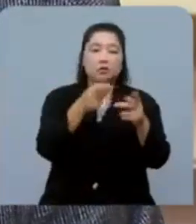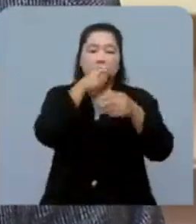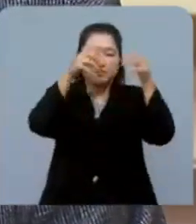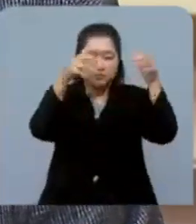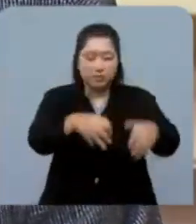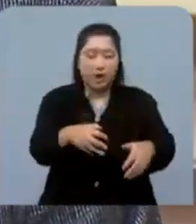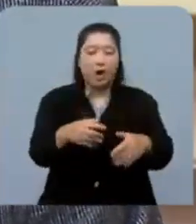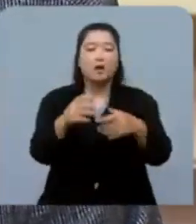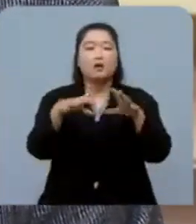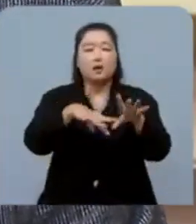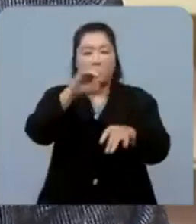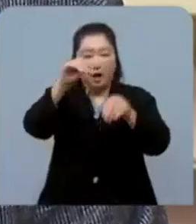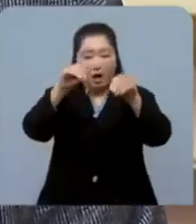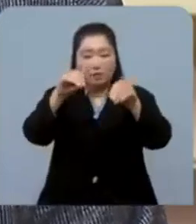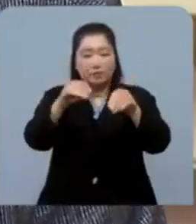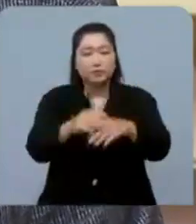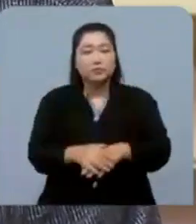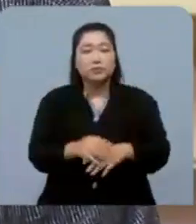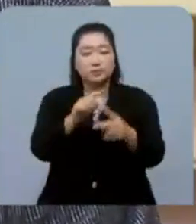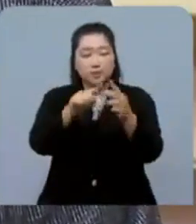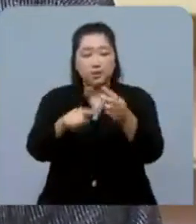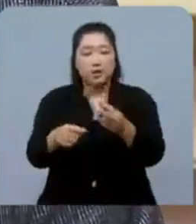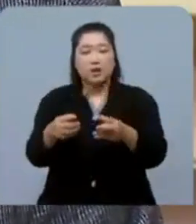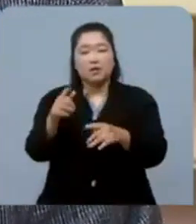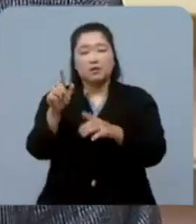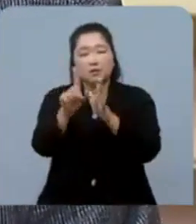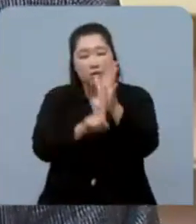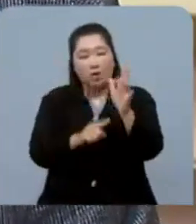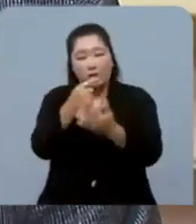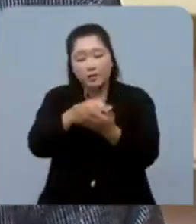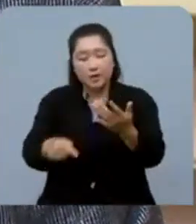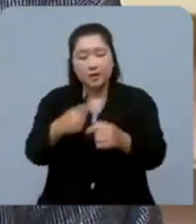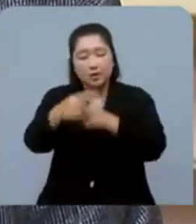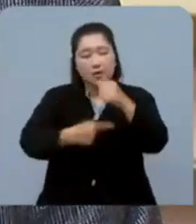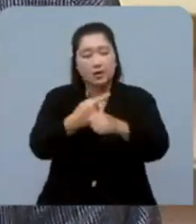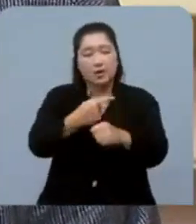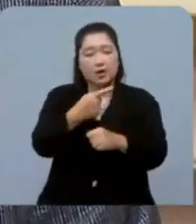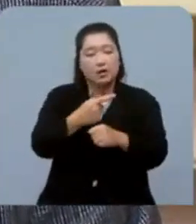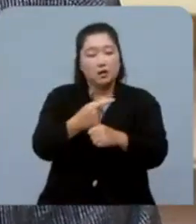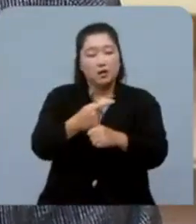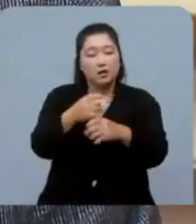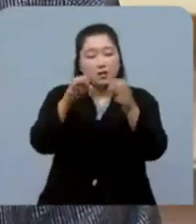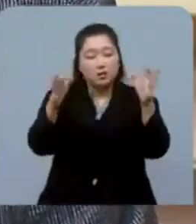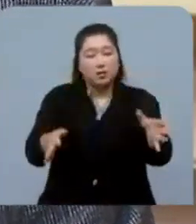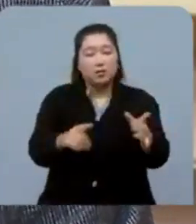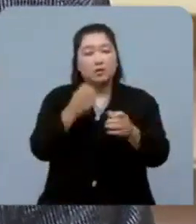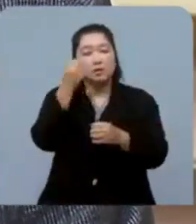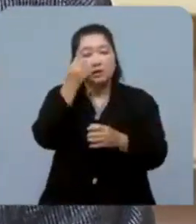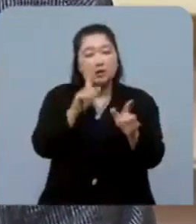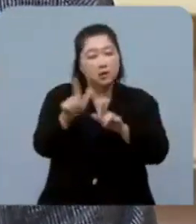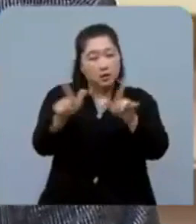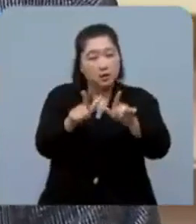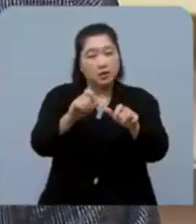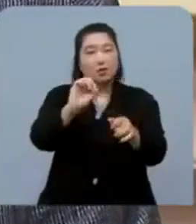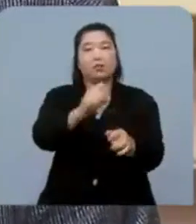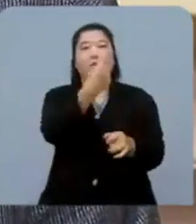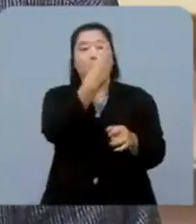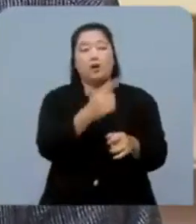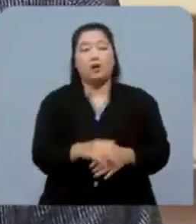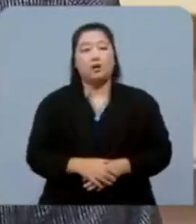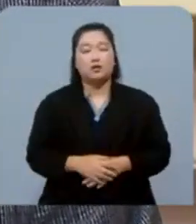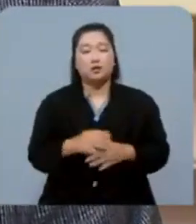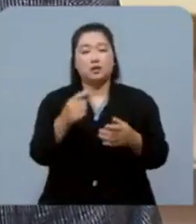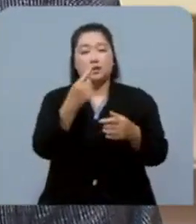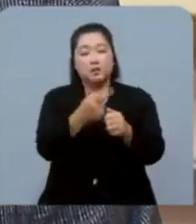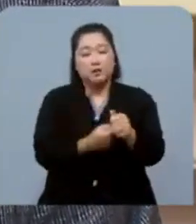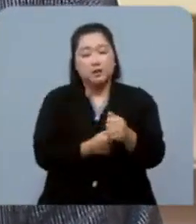호우라든지 가뭄이라든지 저온 피해라든지 1년 연중 사실은 이상기후에서